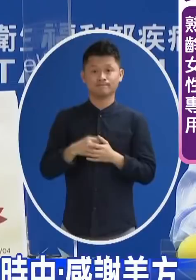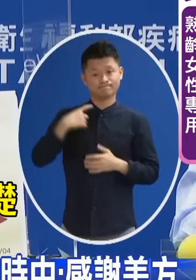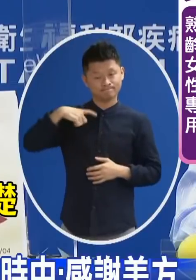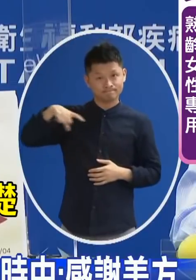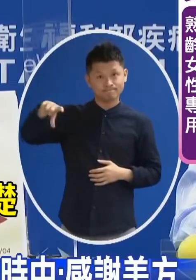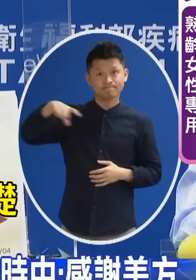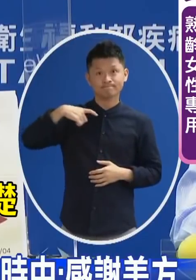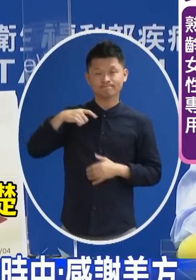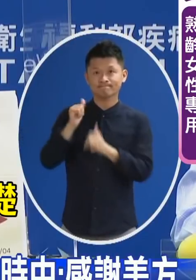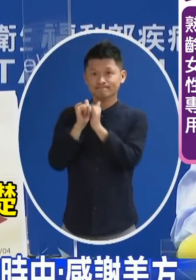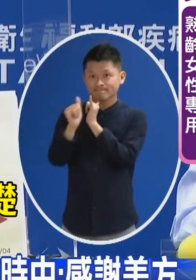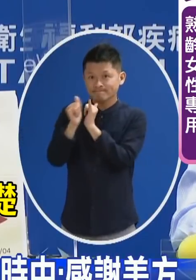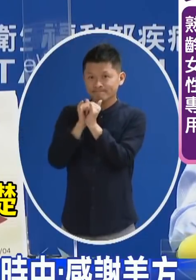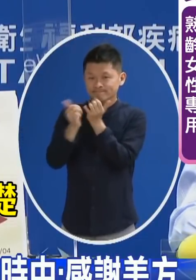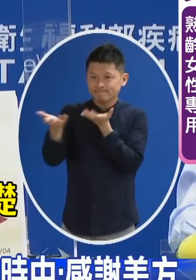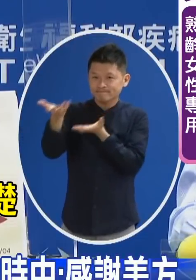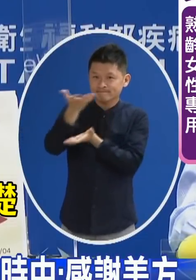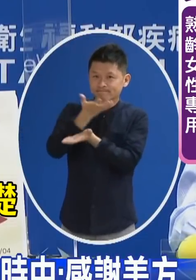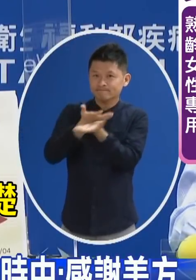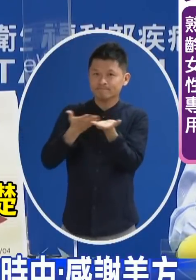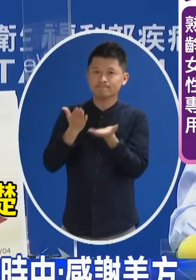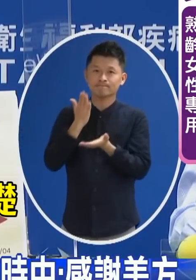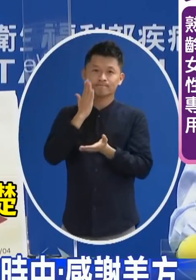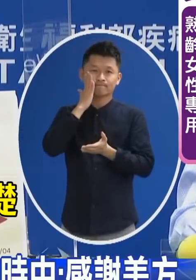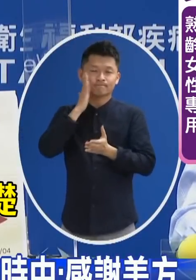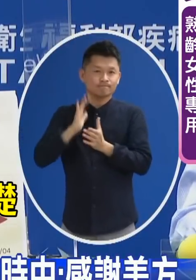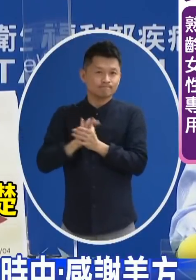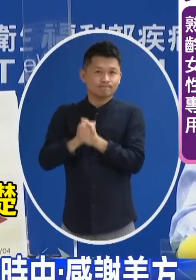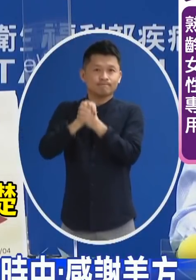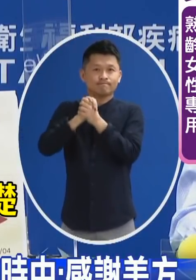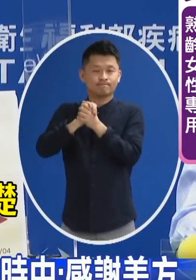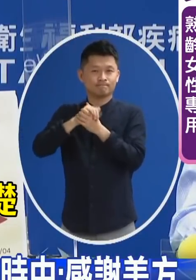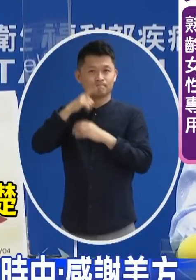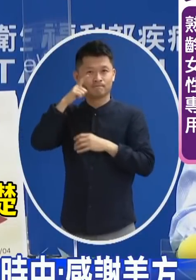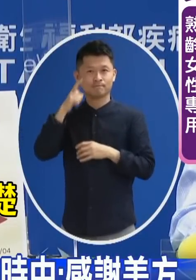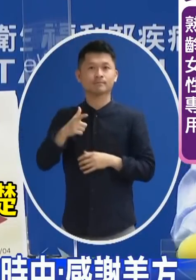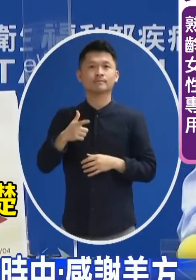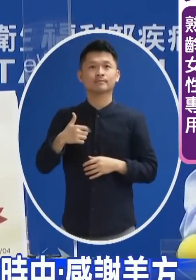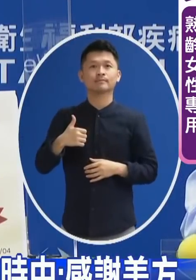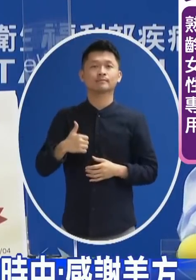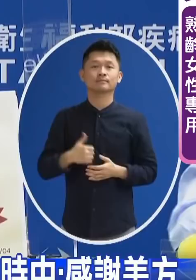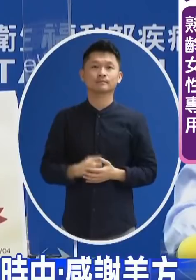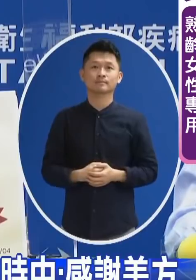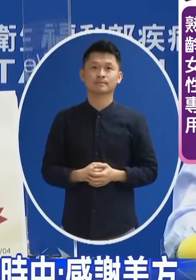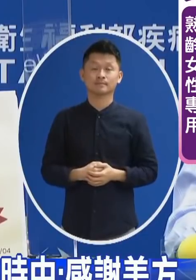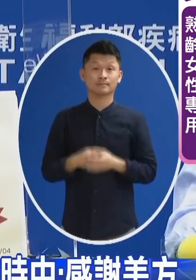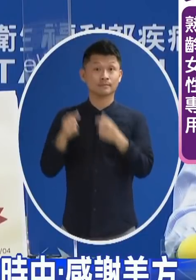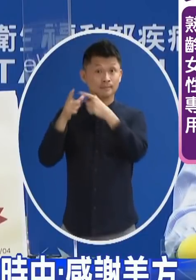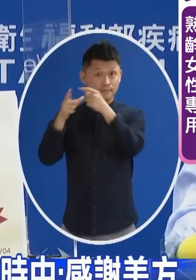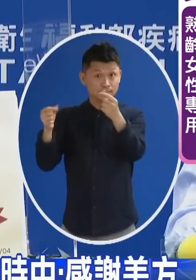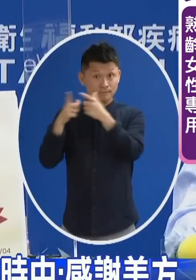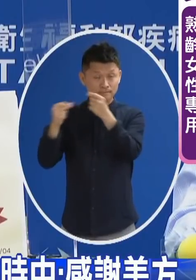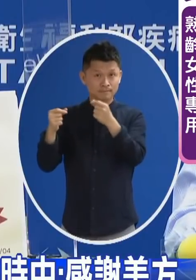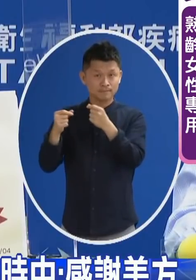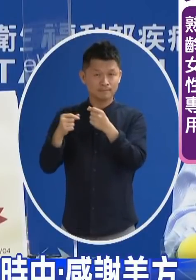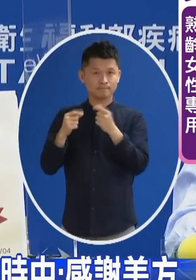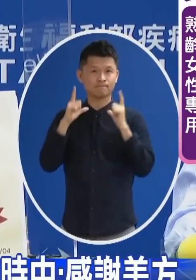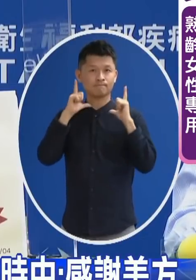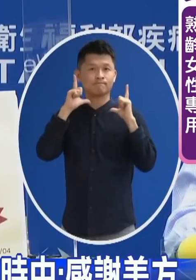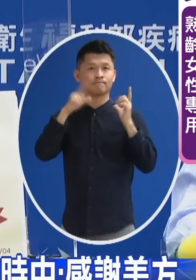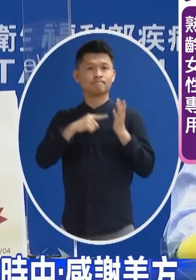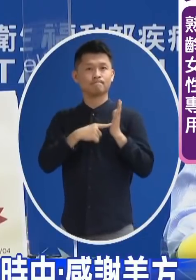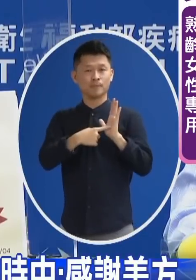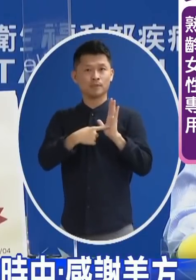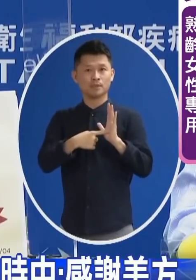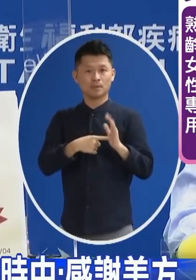里面人民打下的一个深厚的一个友情的基础了哈。那日本也展现了他友情